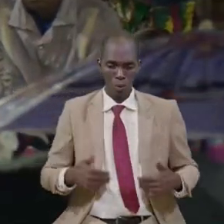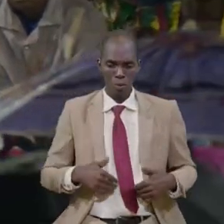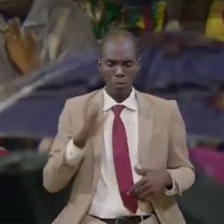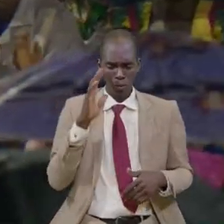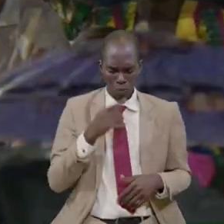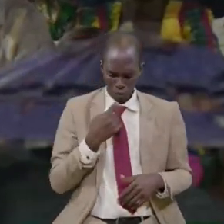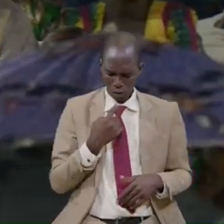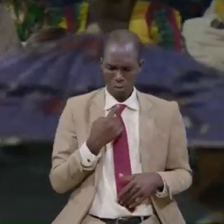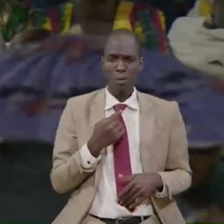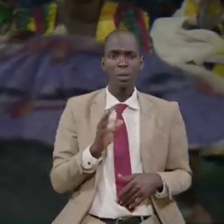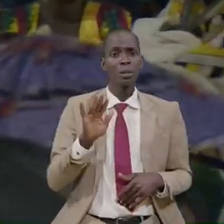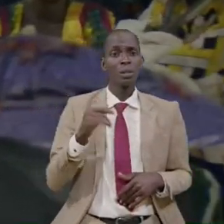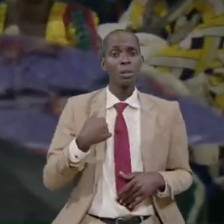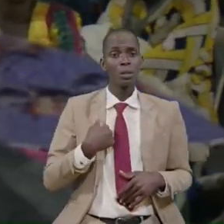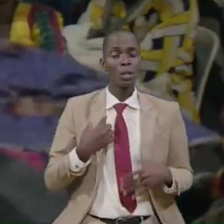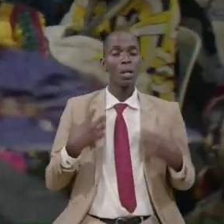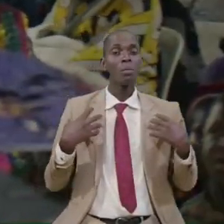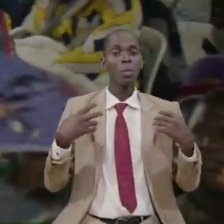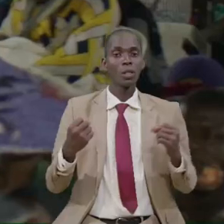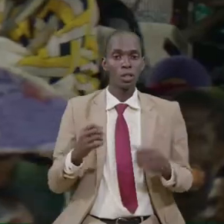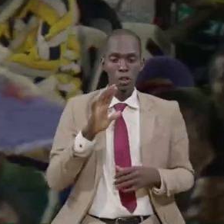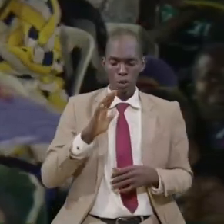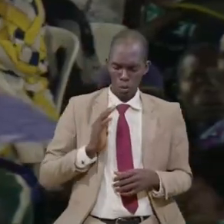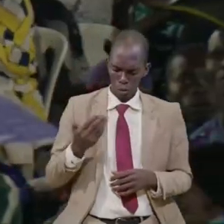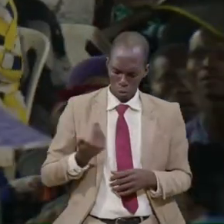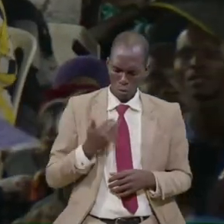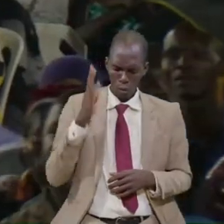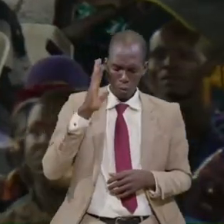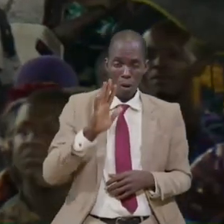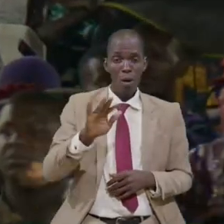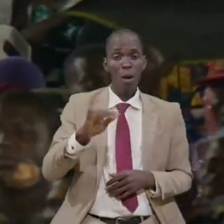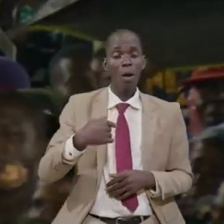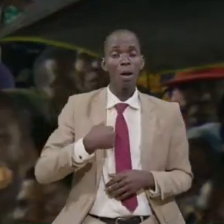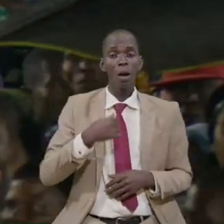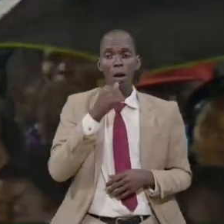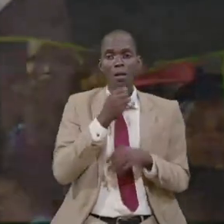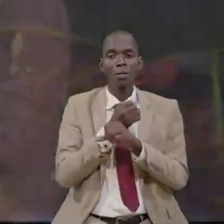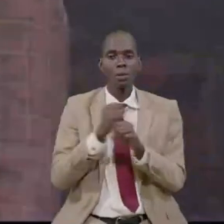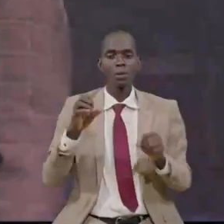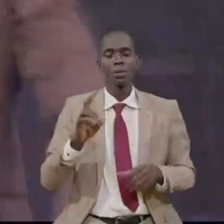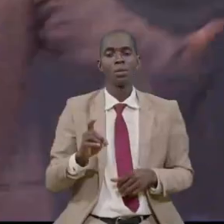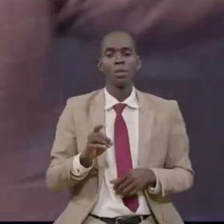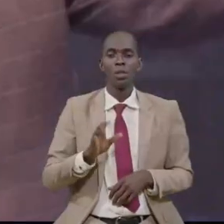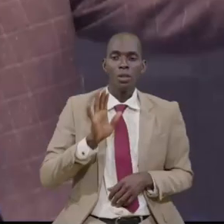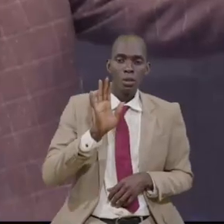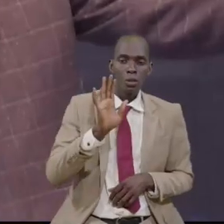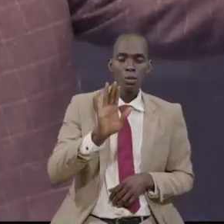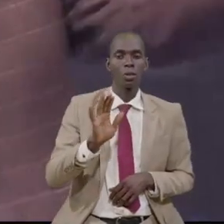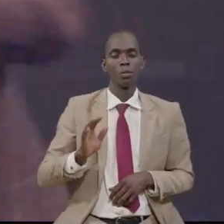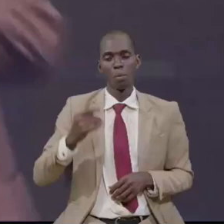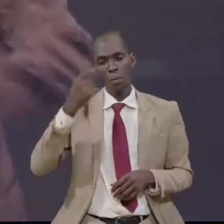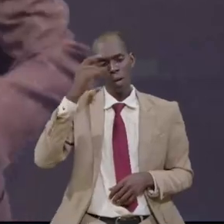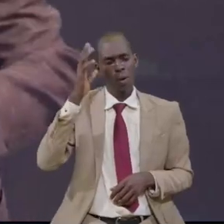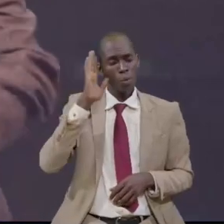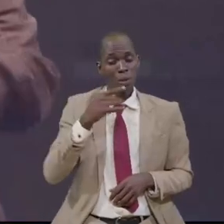guéri. Votre âme dira, je suis sauvé. Votre esprit dira, je